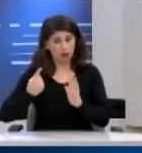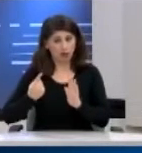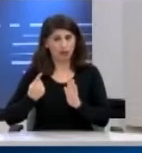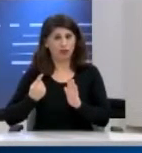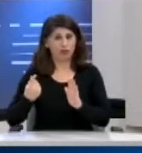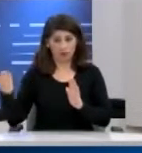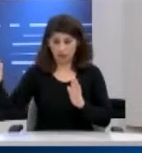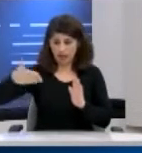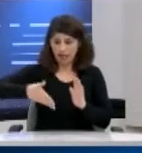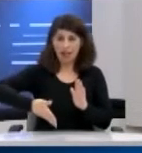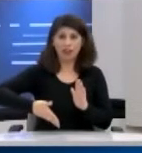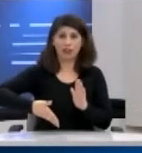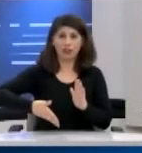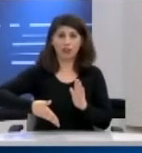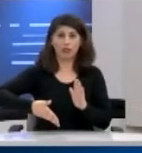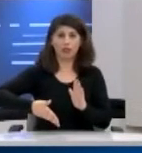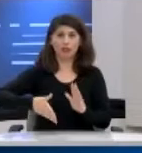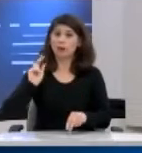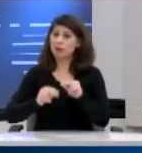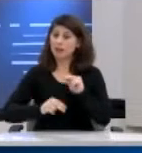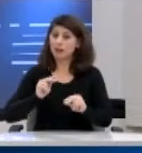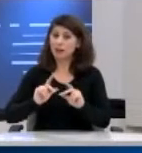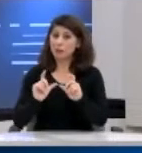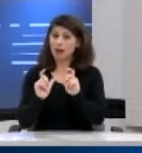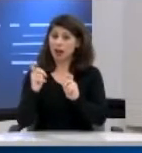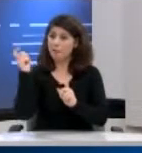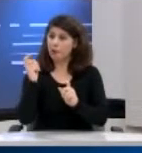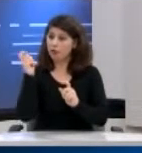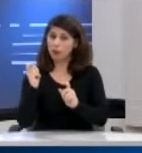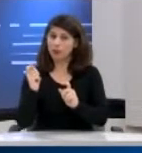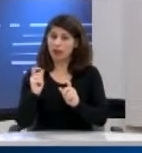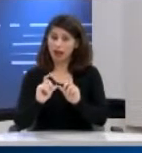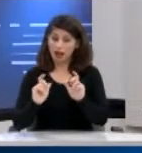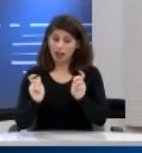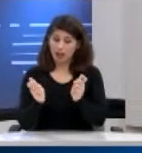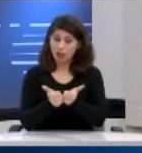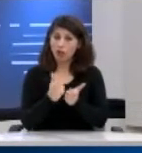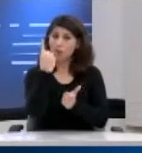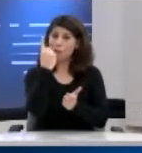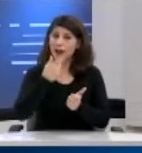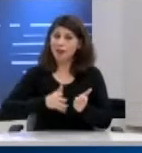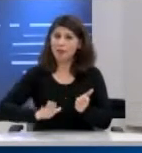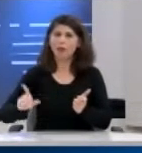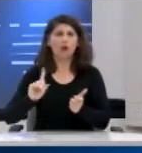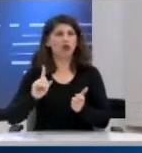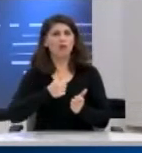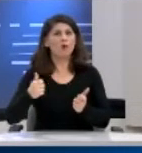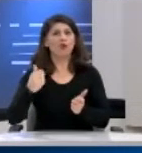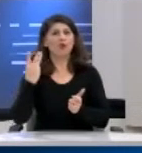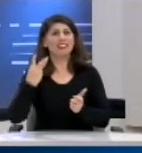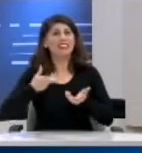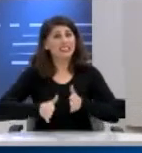θεσμοθετήσει επιδόματα και για οικογένειες με ένα παιδί και για οικογένειες με δύο παιδιά και όχι μόνο για τρίτεκνες και πολύτεκνες